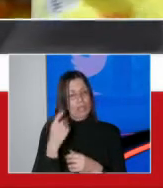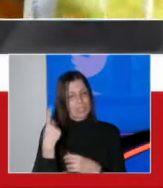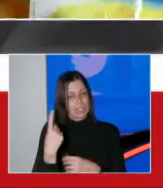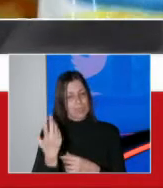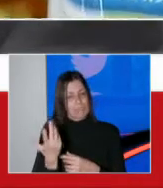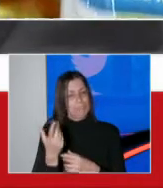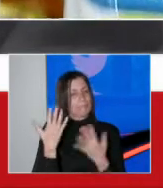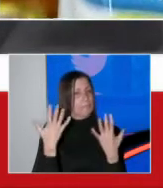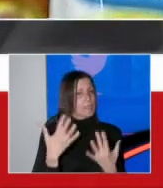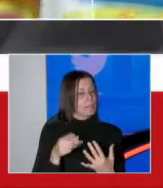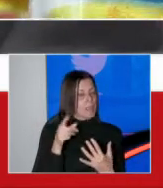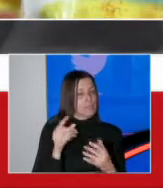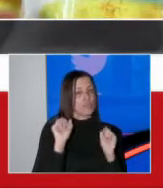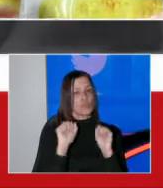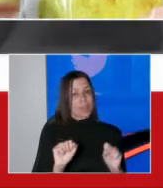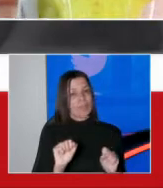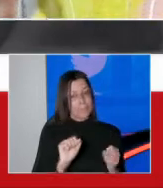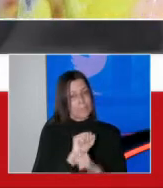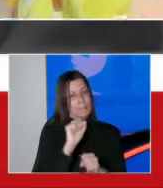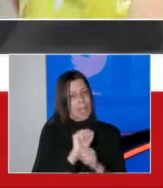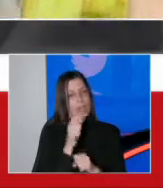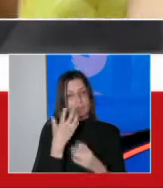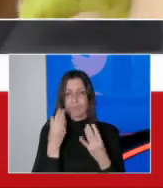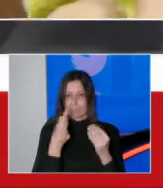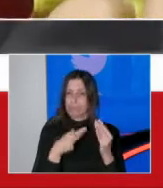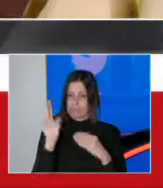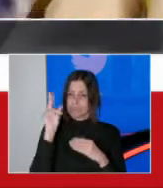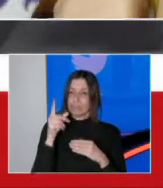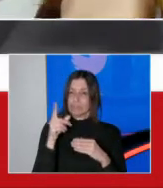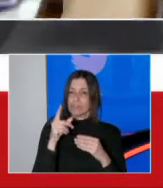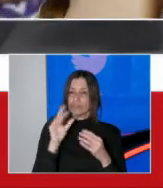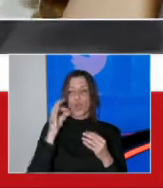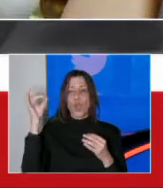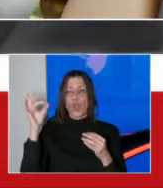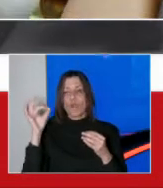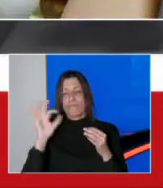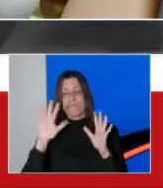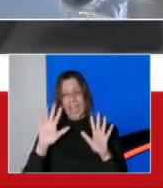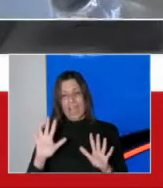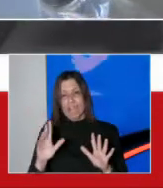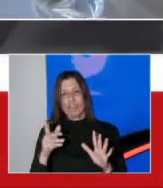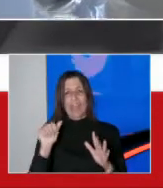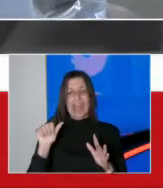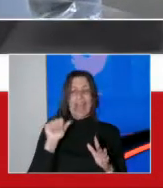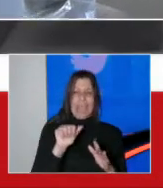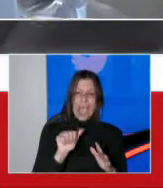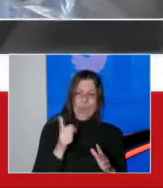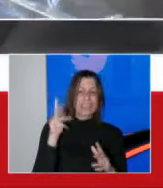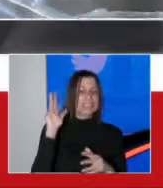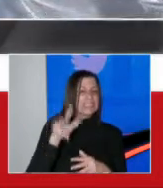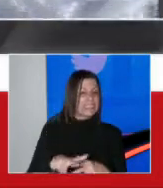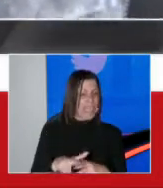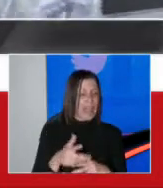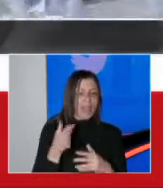עצמם, עד כמה הם תומכים במחאה, אבל זה הרבה מעבר לזה. זה כוכבי רשת כמו אלי אליהו, כמו הצל, באמת